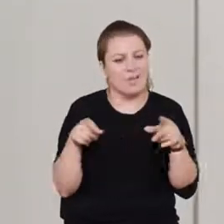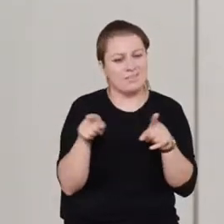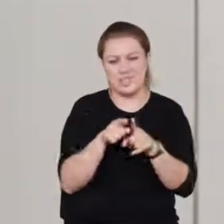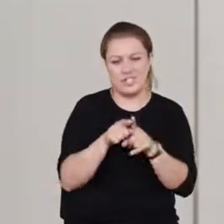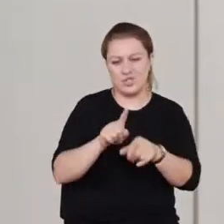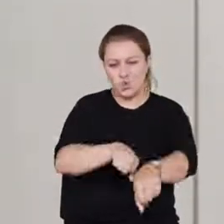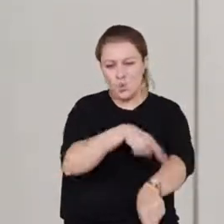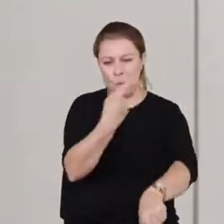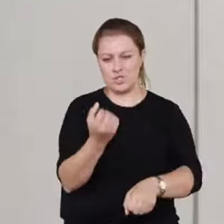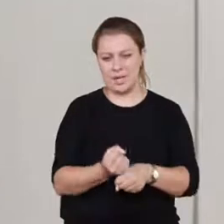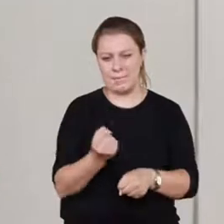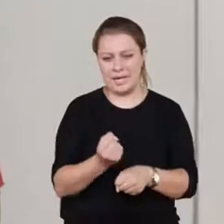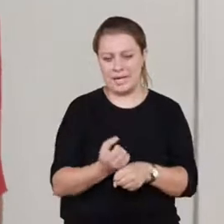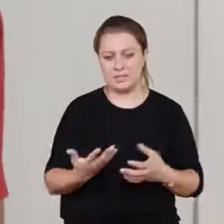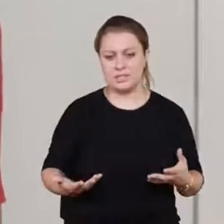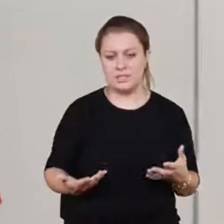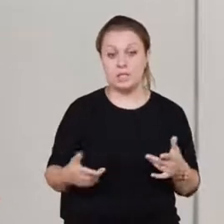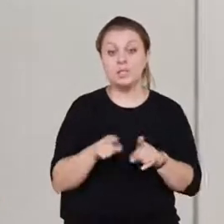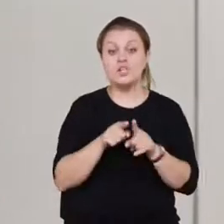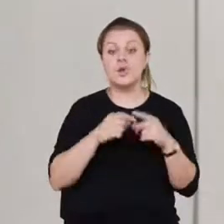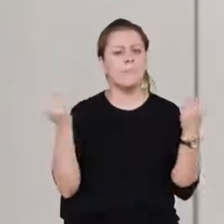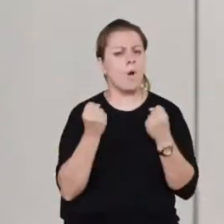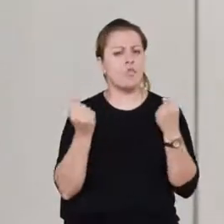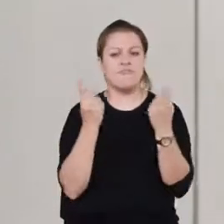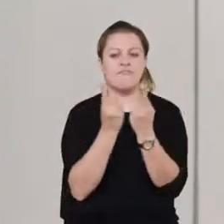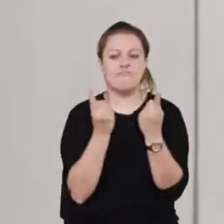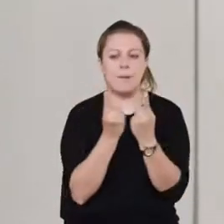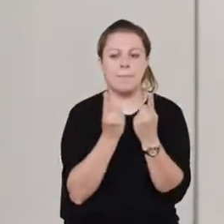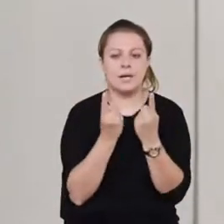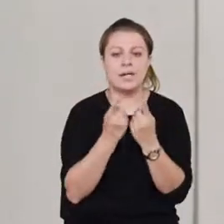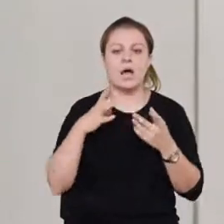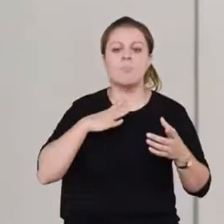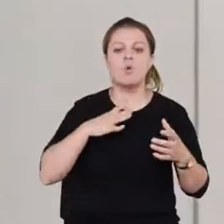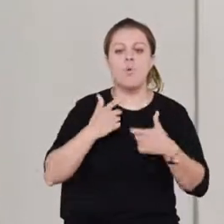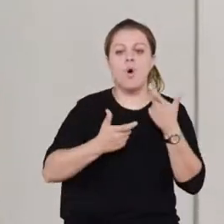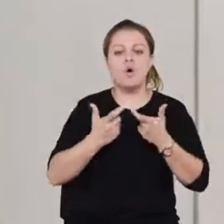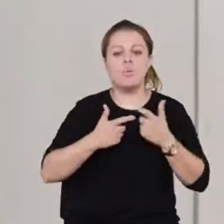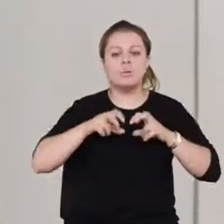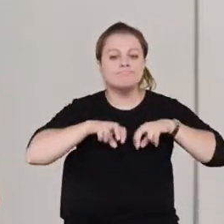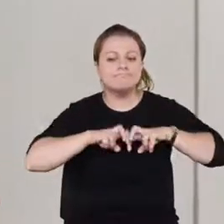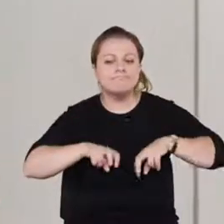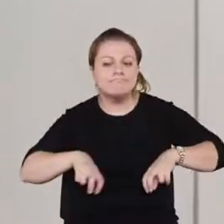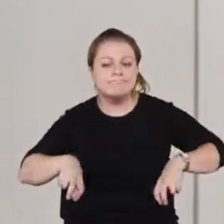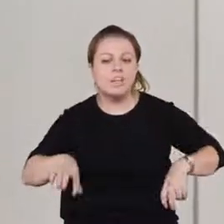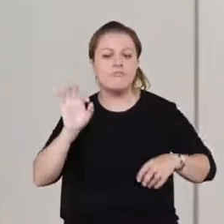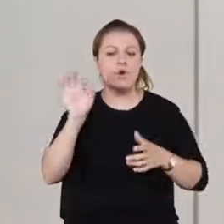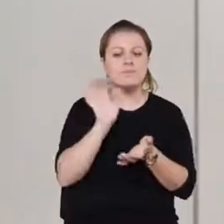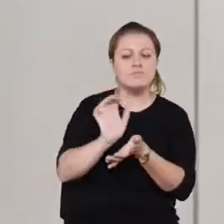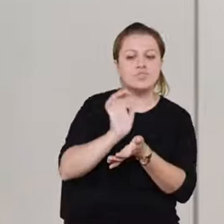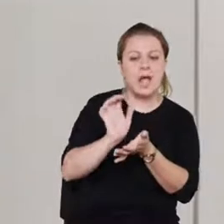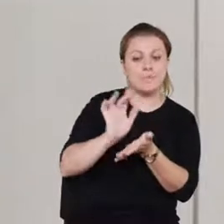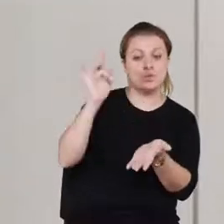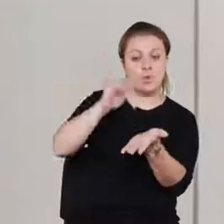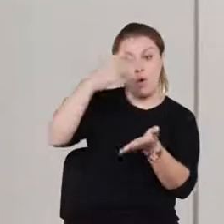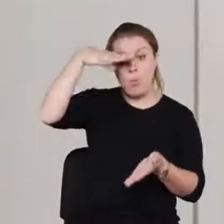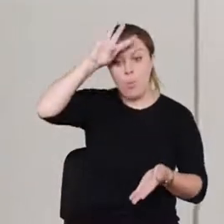ale był także fikcją w niektórych wielkich fabrykach, na przykład są studia badania przemysłu łódzkiego, w których opisywano właśnie,